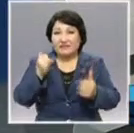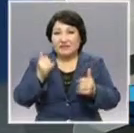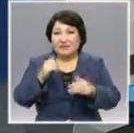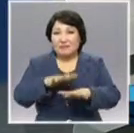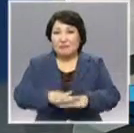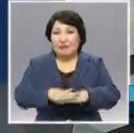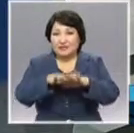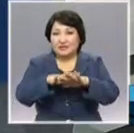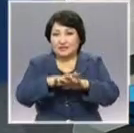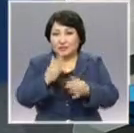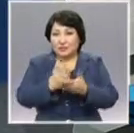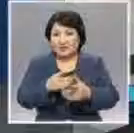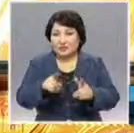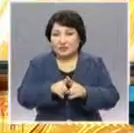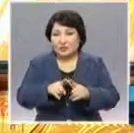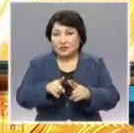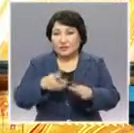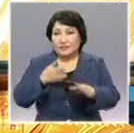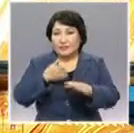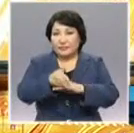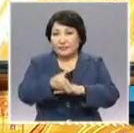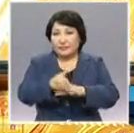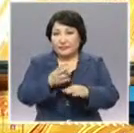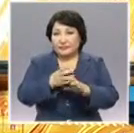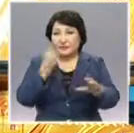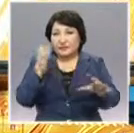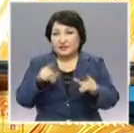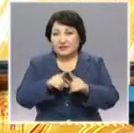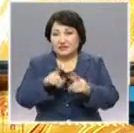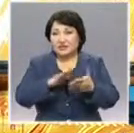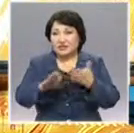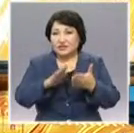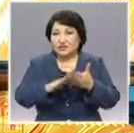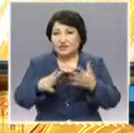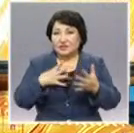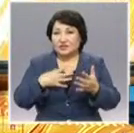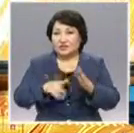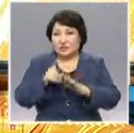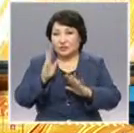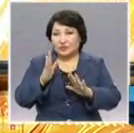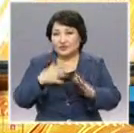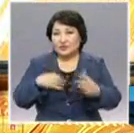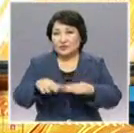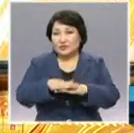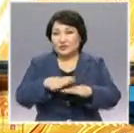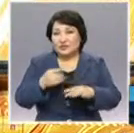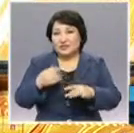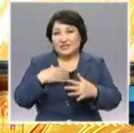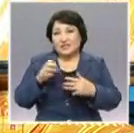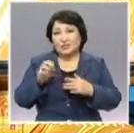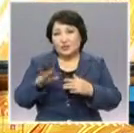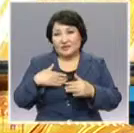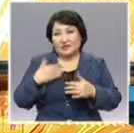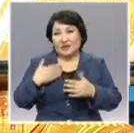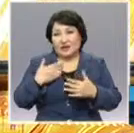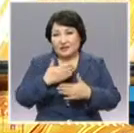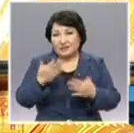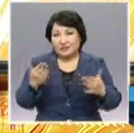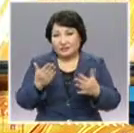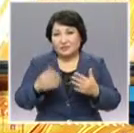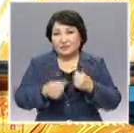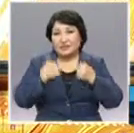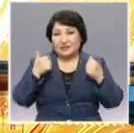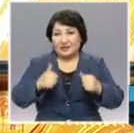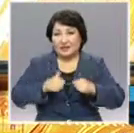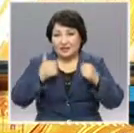подъезжают вагоны, они начинают очищать свои территории за счет нас. Но мы постараемся эту проблему совместно с